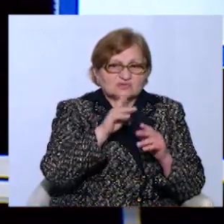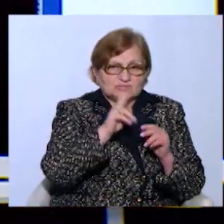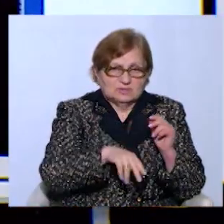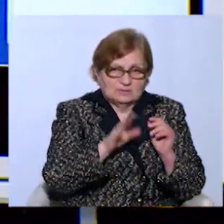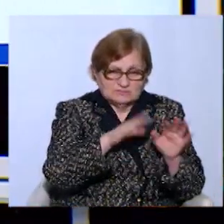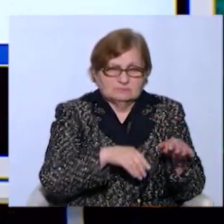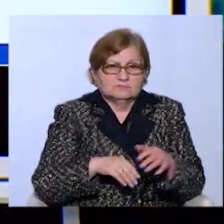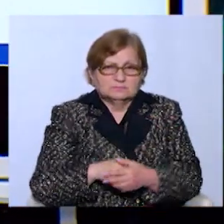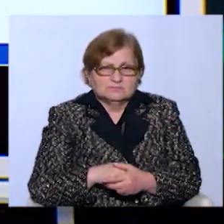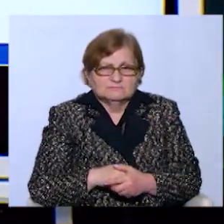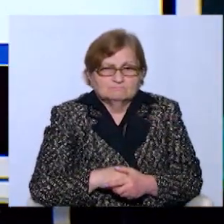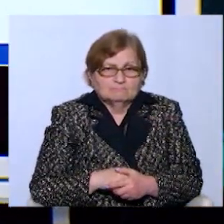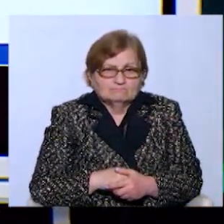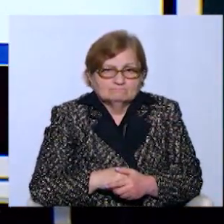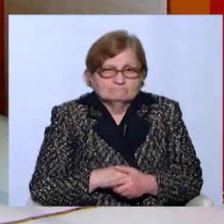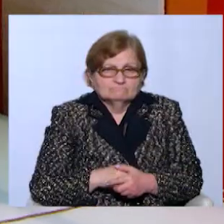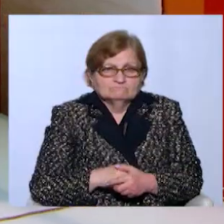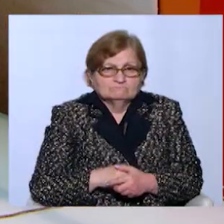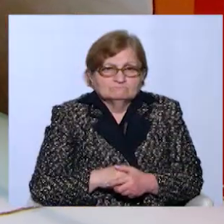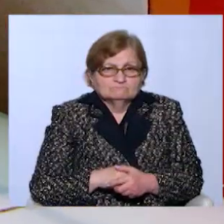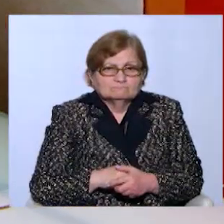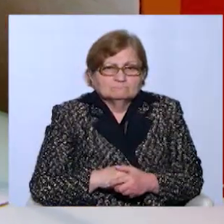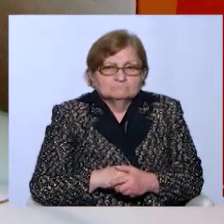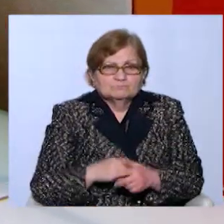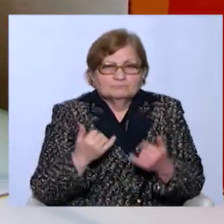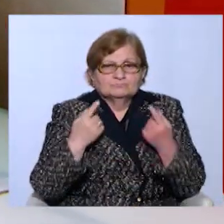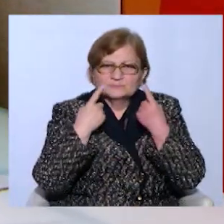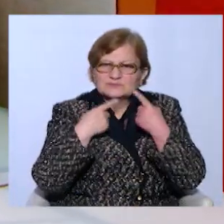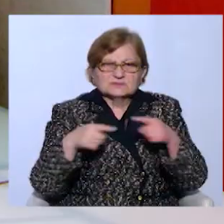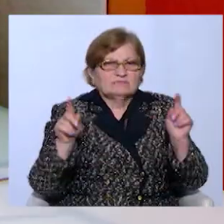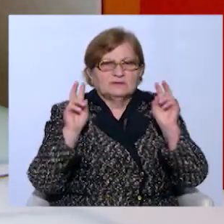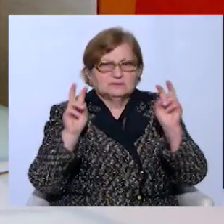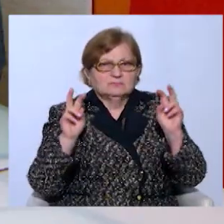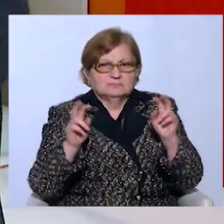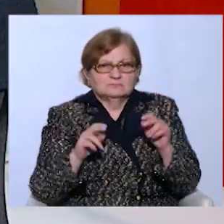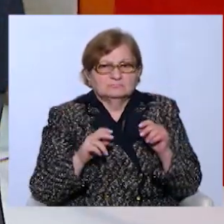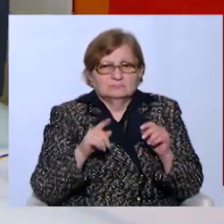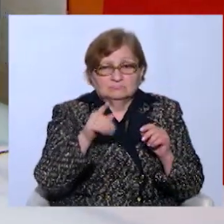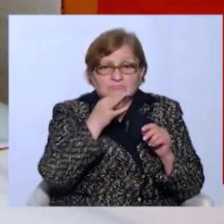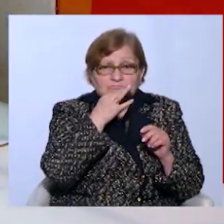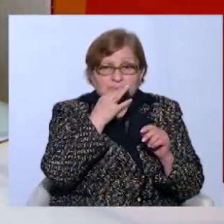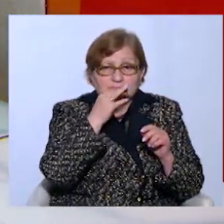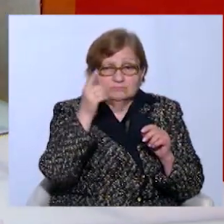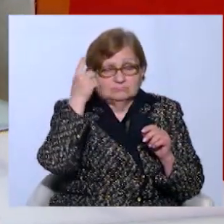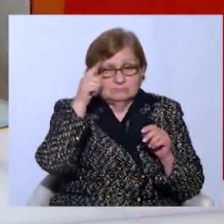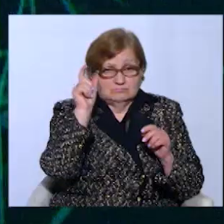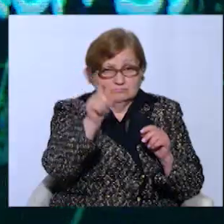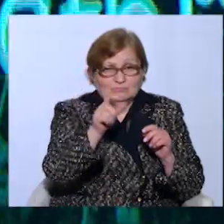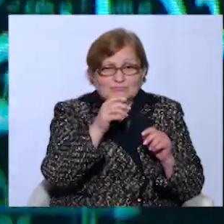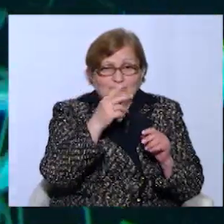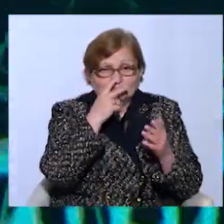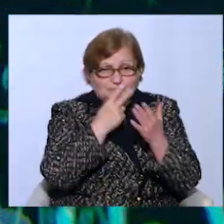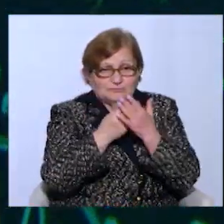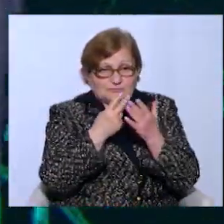ეხლა გადავდივართ სხვა თემაზე, სანამ აი ამ ამოცანას განვიხილავთ, აი